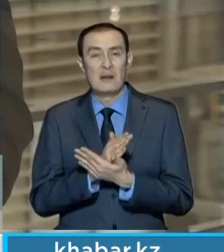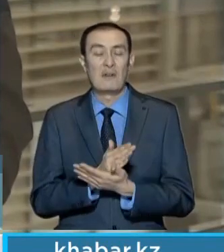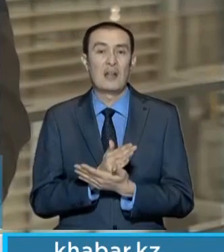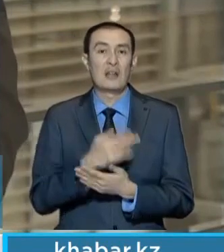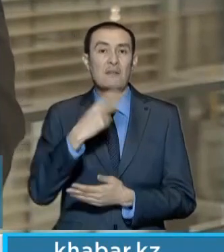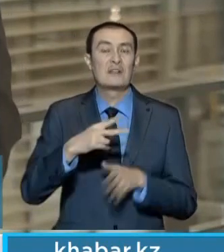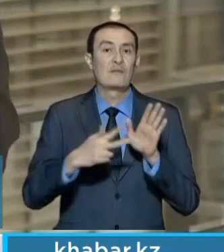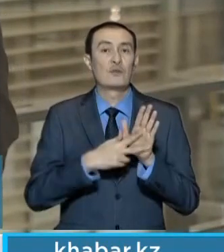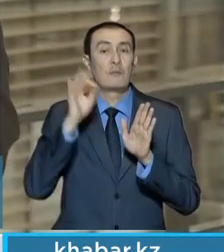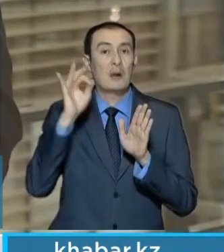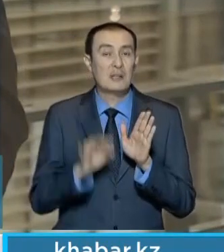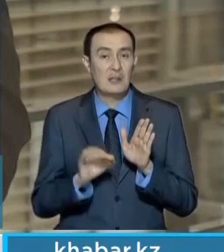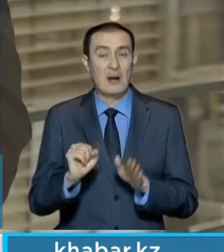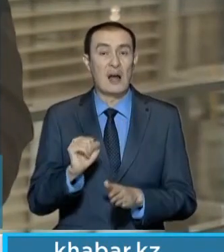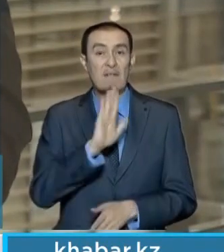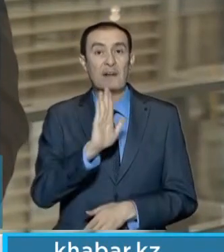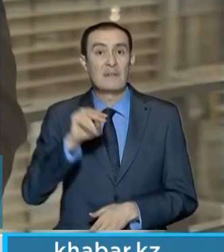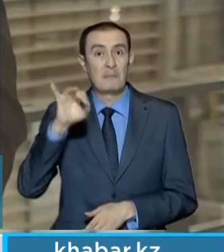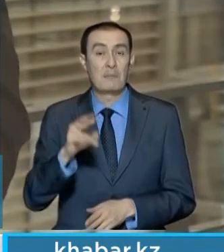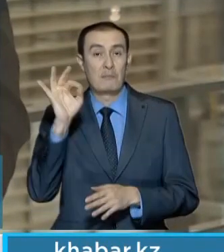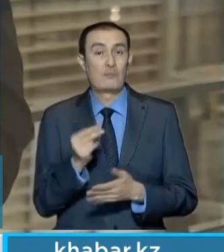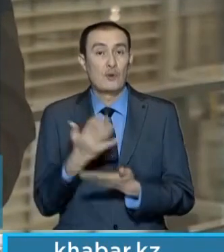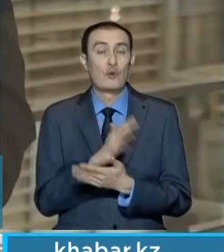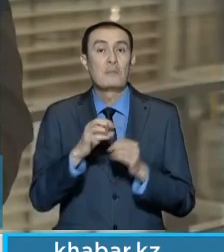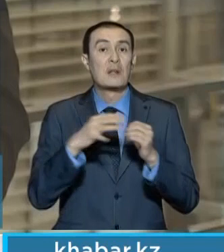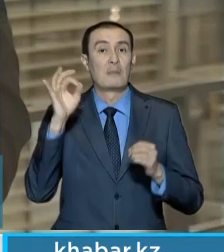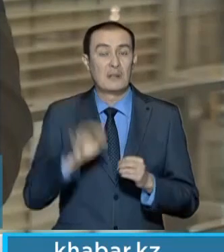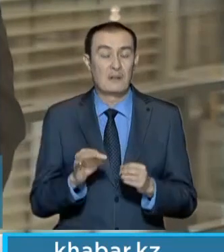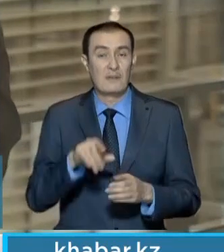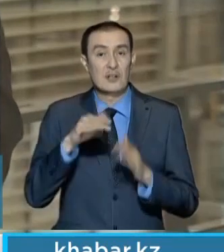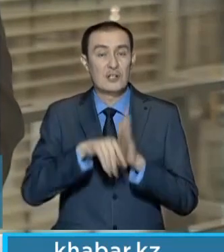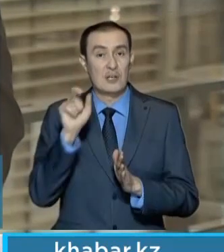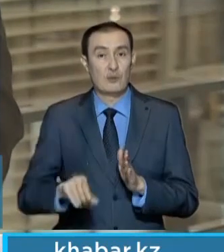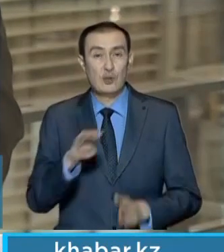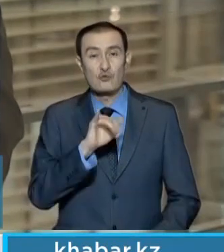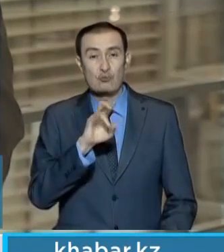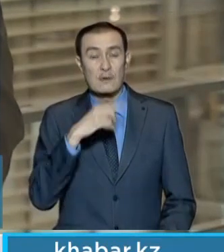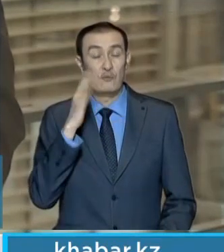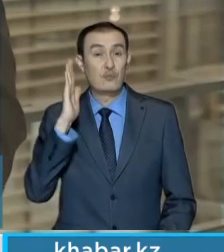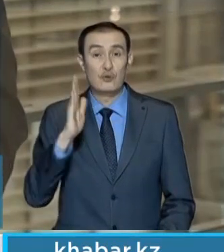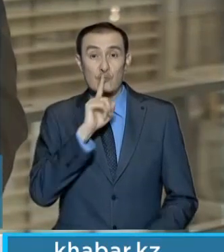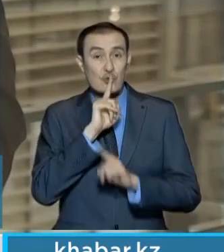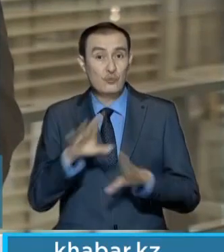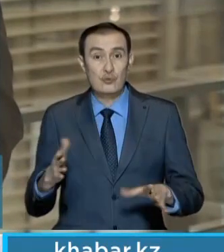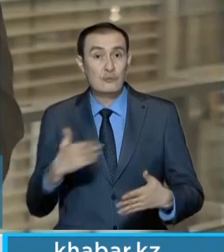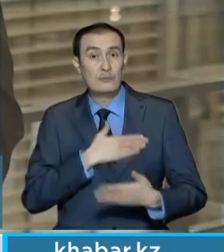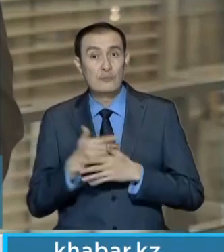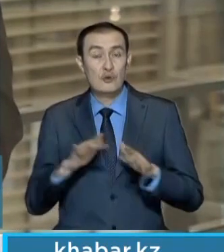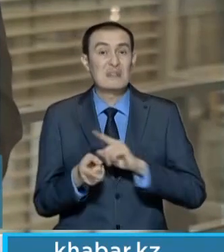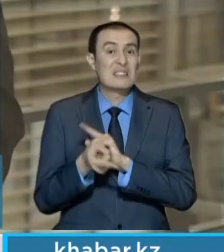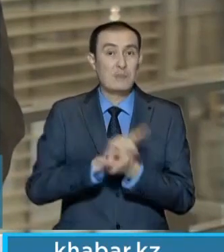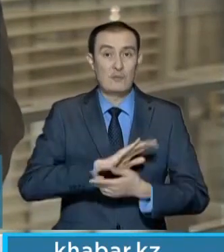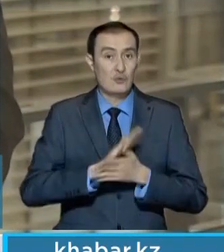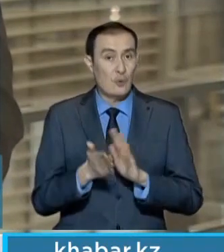среднем 28%, тогда как ВВП лишь 15%. Как утверждает депутат Адиль Жубанов, если в ближайшем будущем не предпринять мер по исправлению